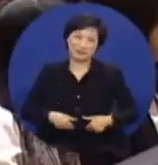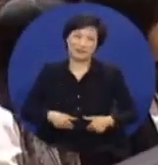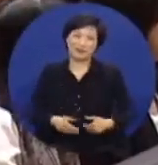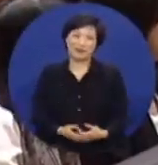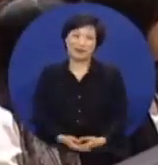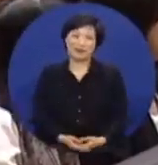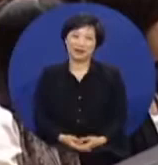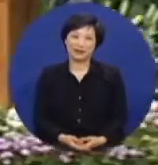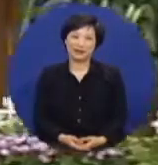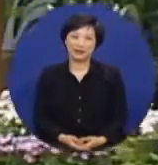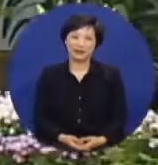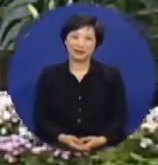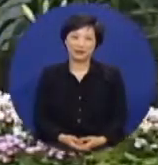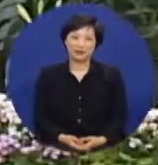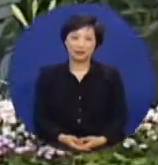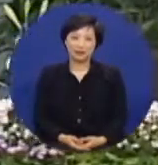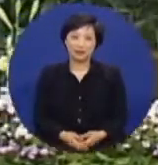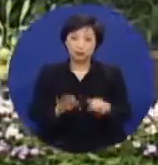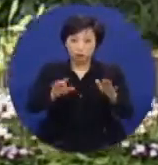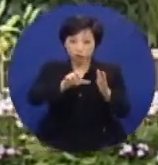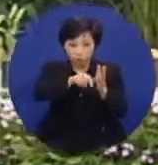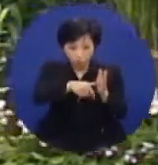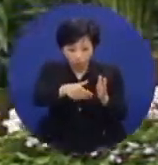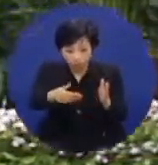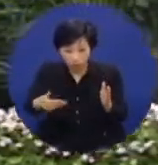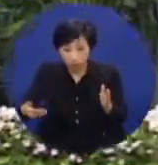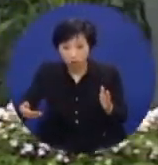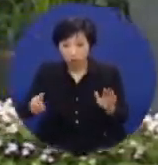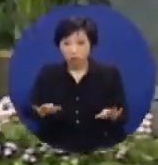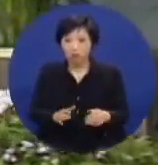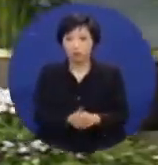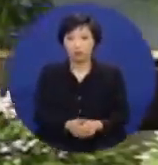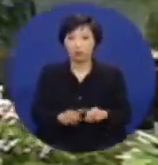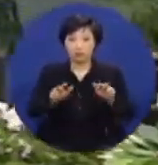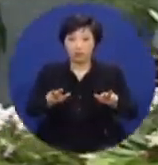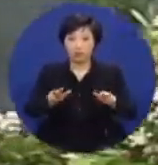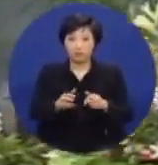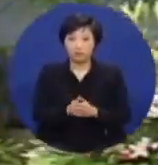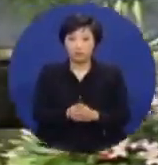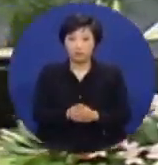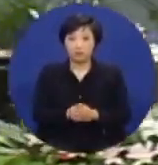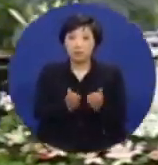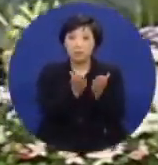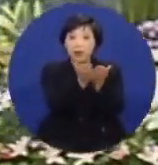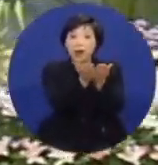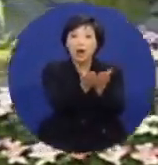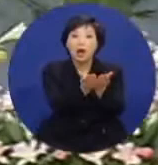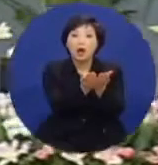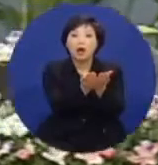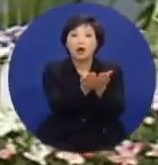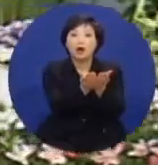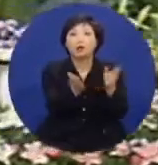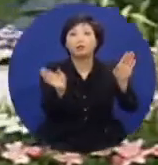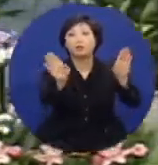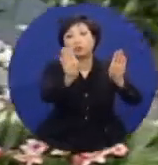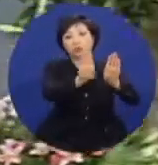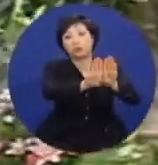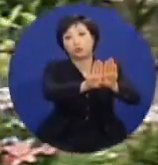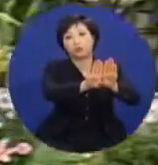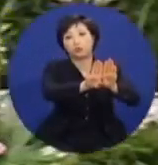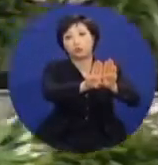예 예 시간이 지나 이제 팡 중문을 타고 6